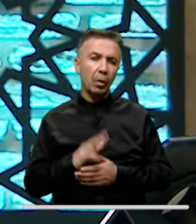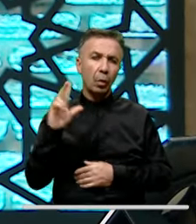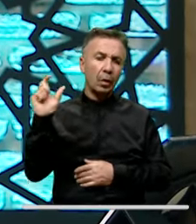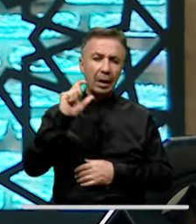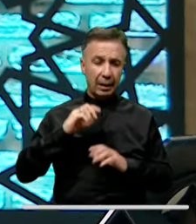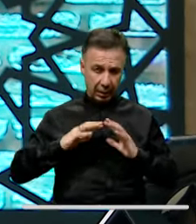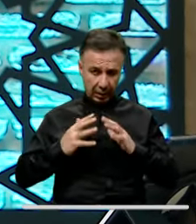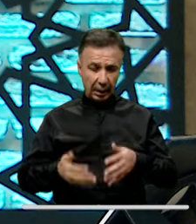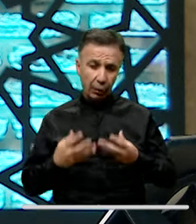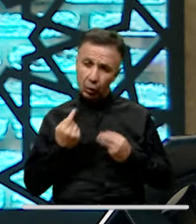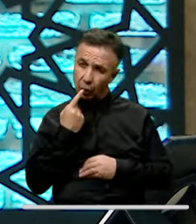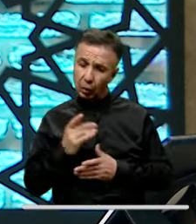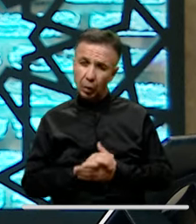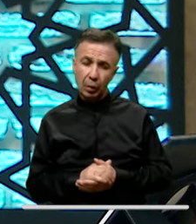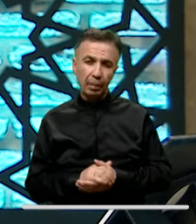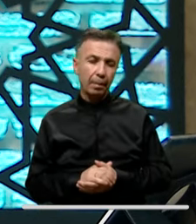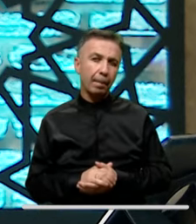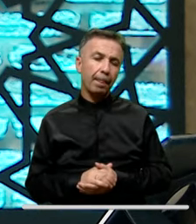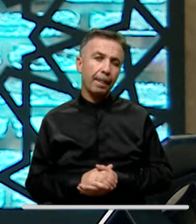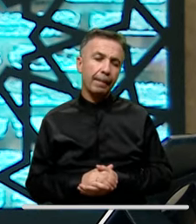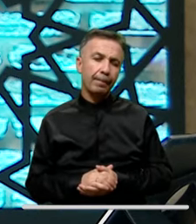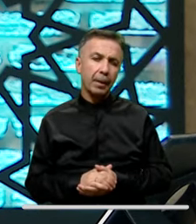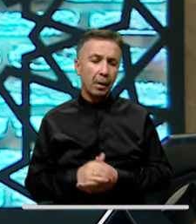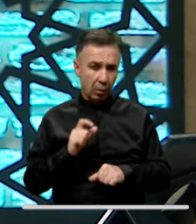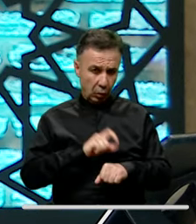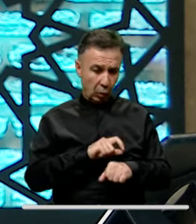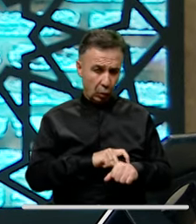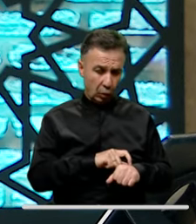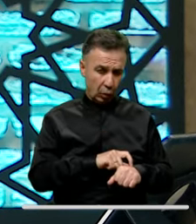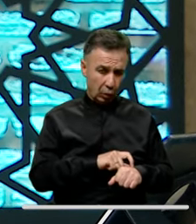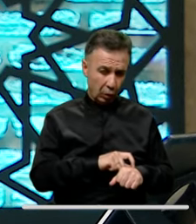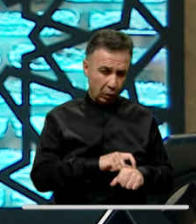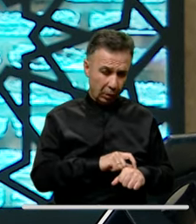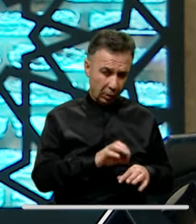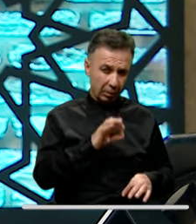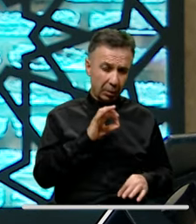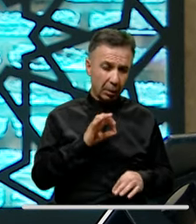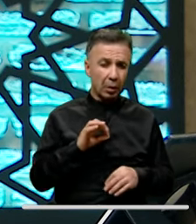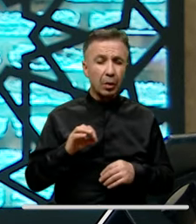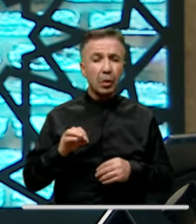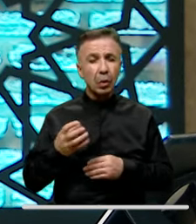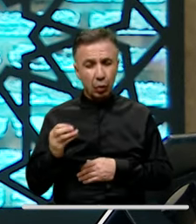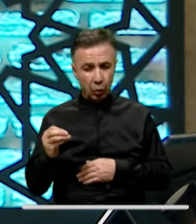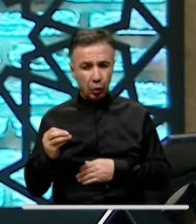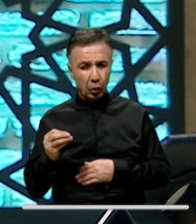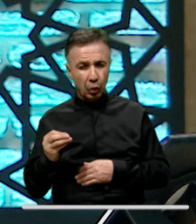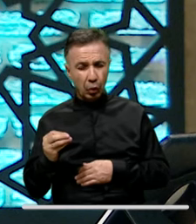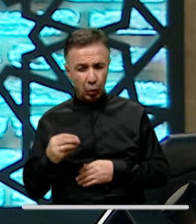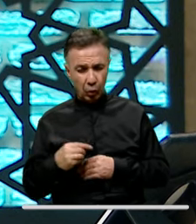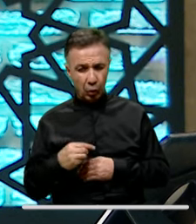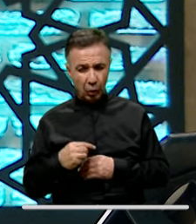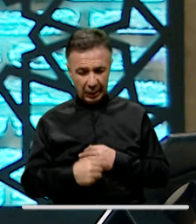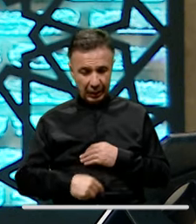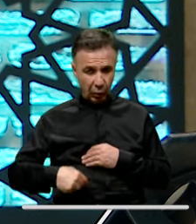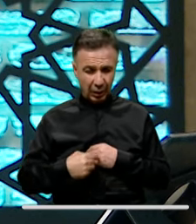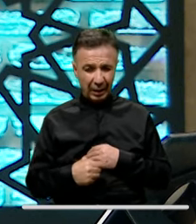hamile olduğundan bahsetmiş ve devamında doktorların teşhisiyle çocuğun iç organlarının bazılarının dışarıda